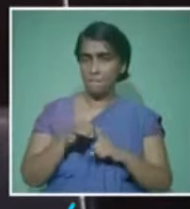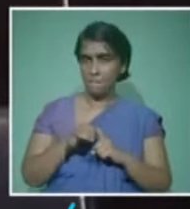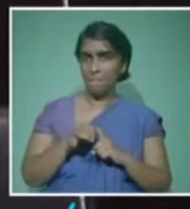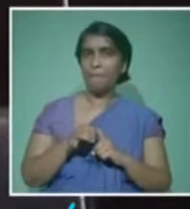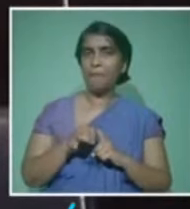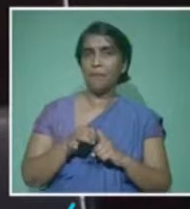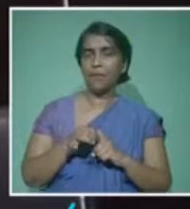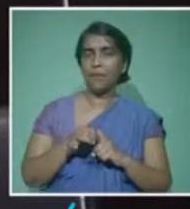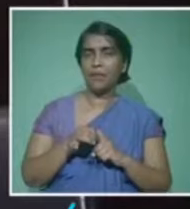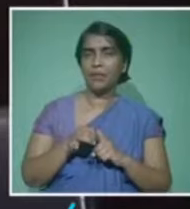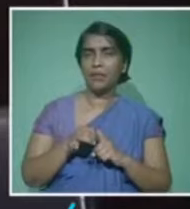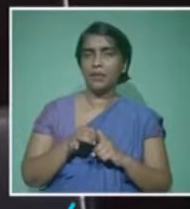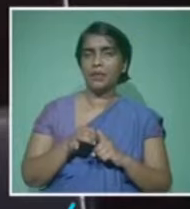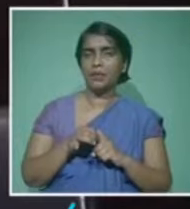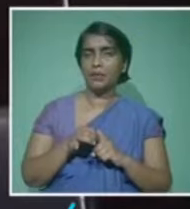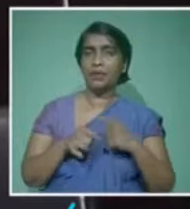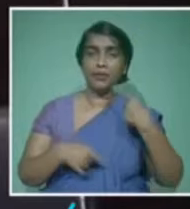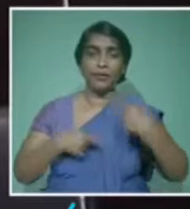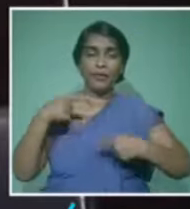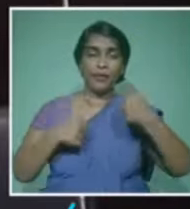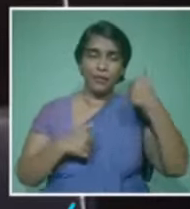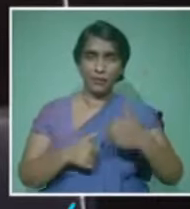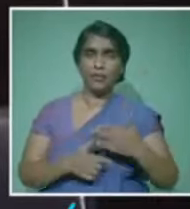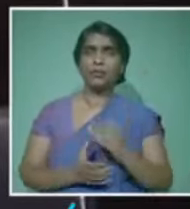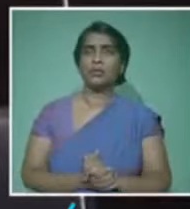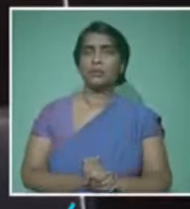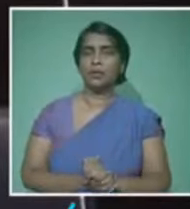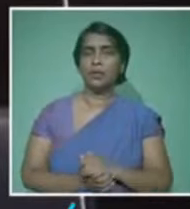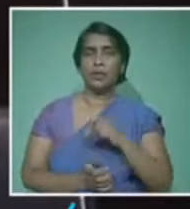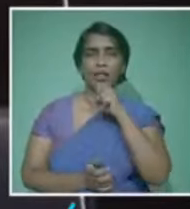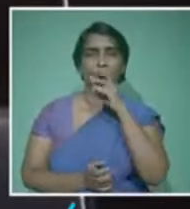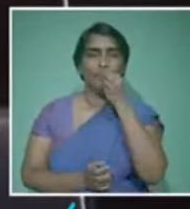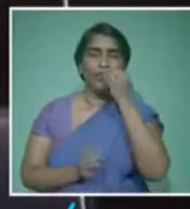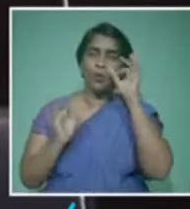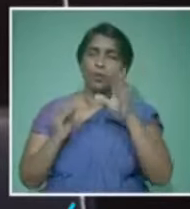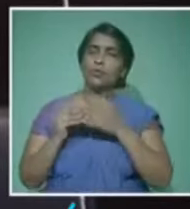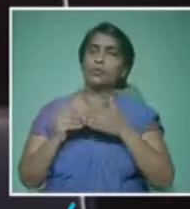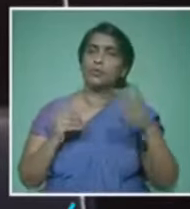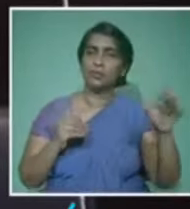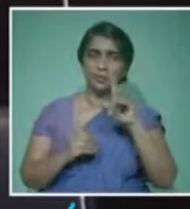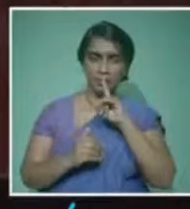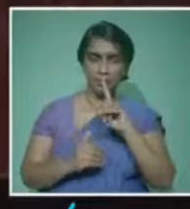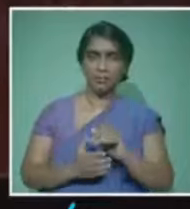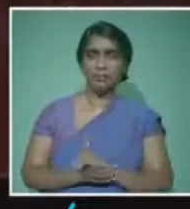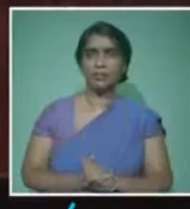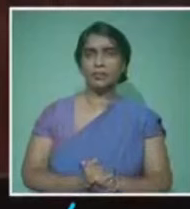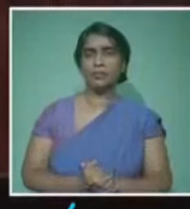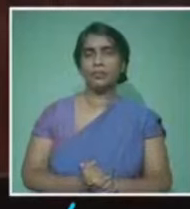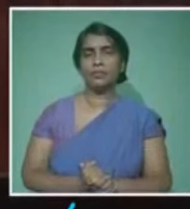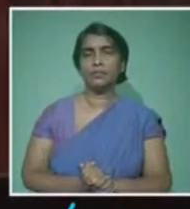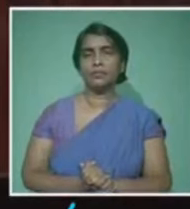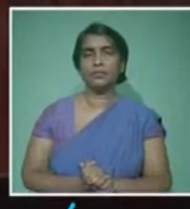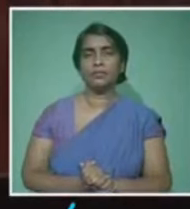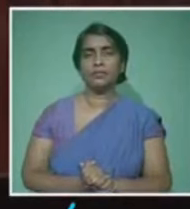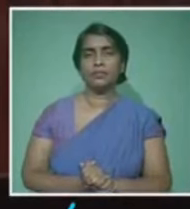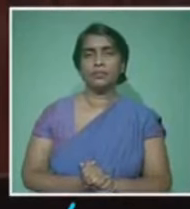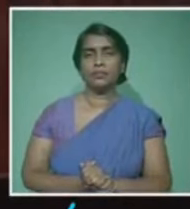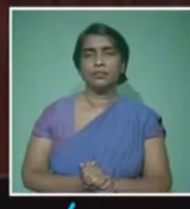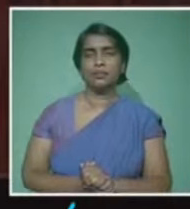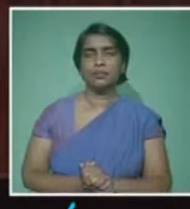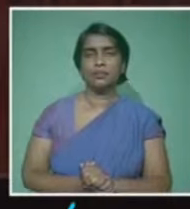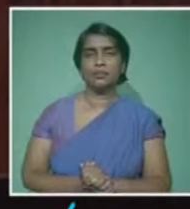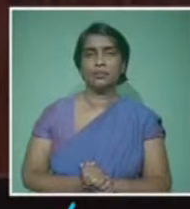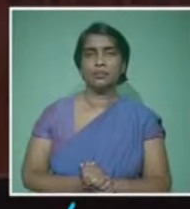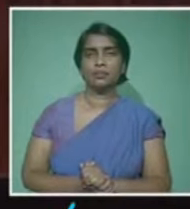නැහැ වැඩගත් විවාදයක් තියෙන නිසා දිවාහරේට නතර නොකර ගෙනියන්න කියලා අපි ඉල්ලීමක් කරනවා ඒ සඳහා සභාව එකඟතාවය තිබුණද